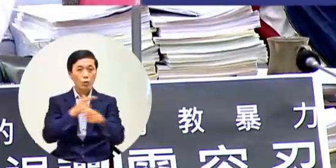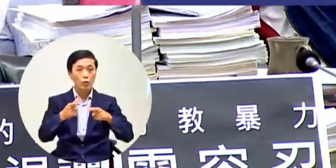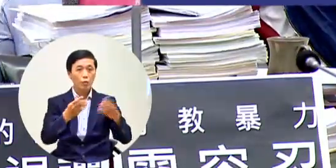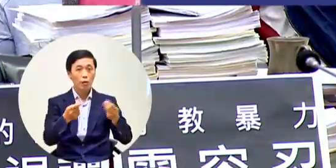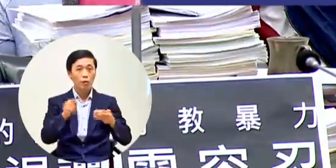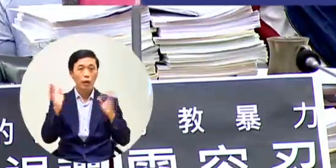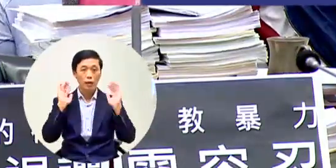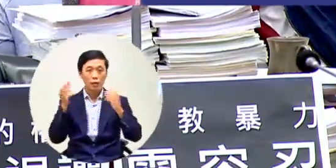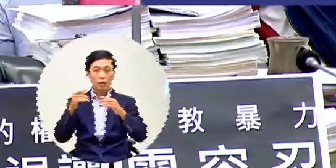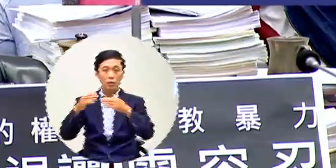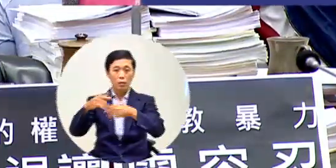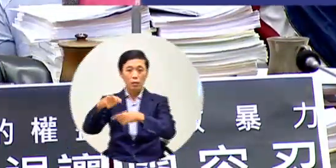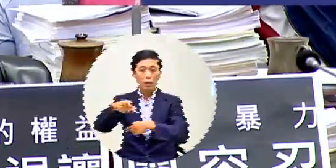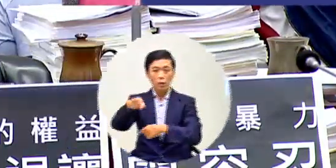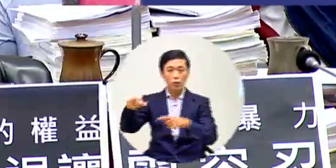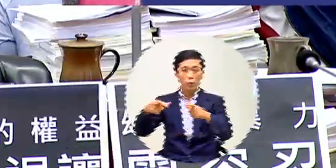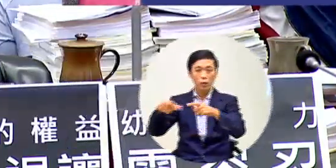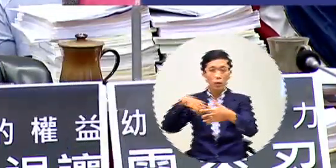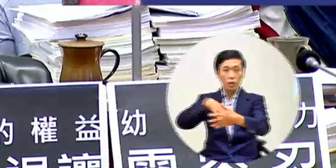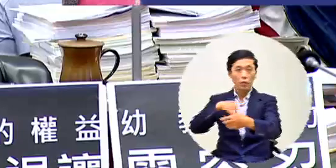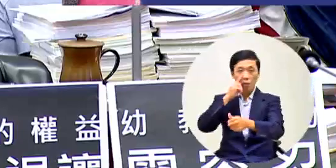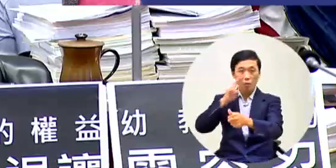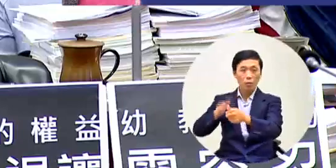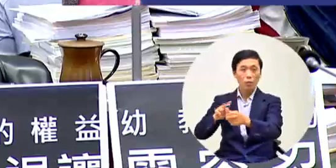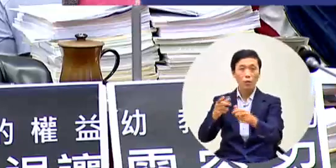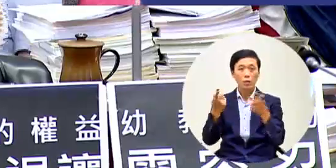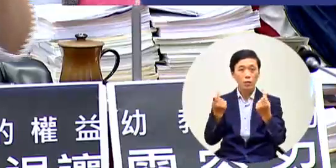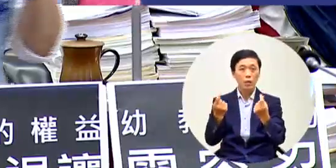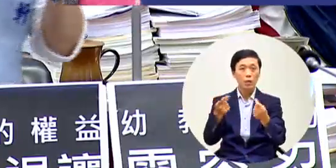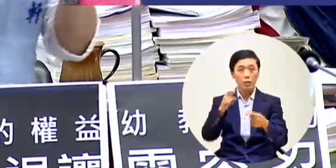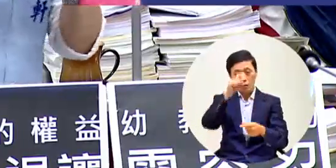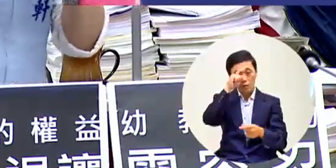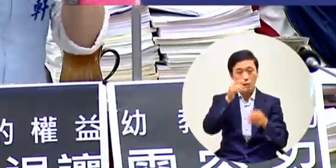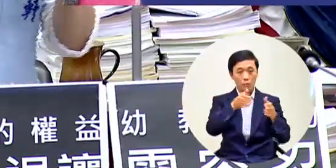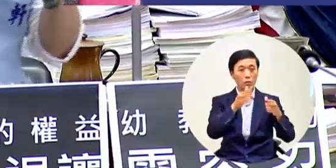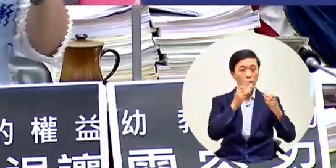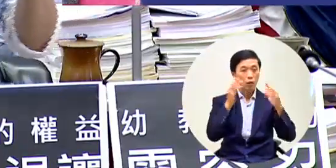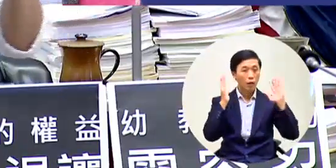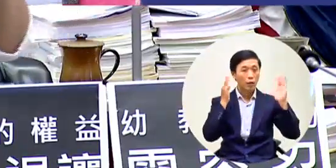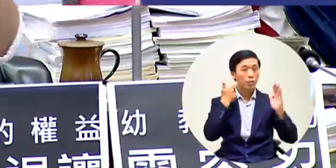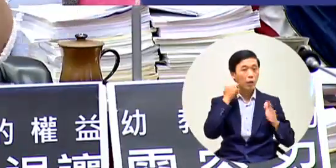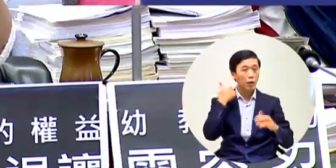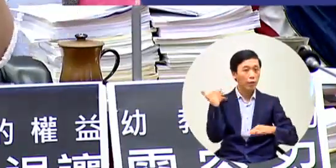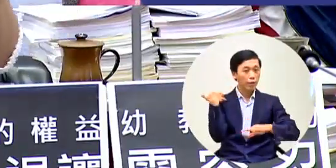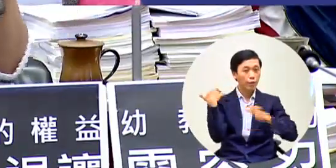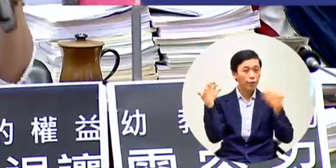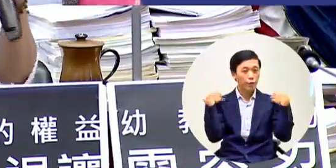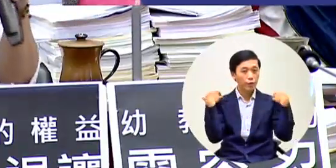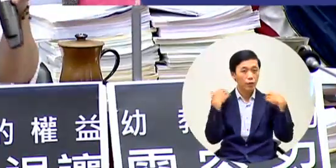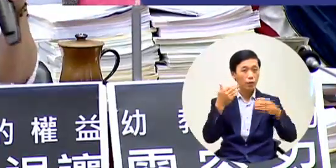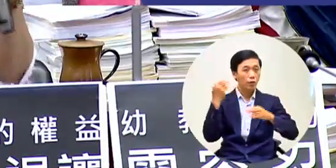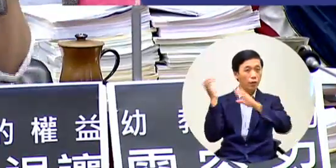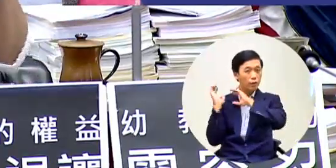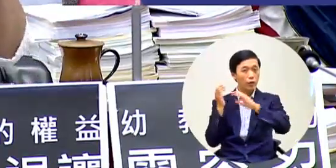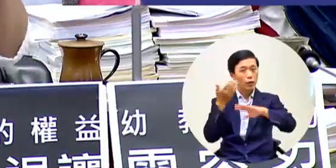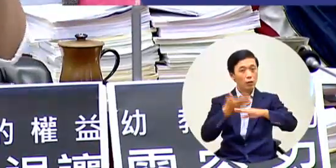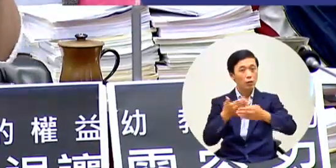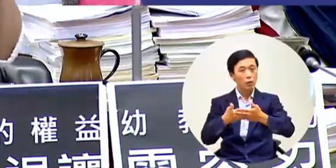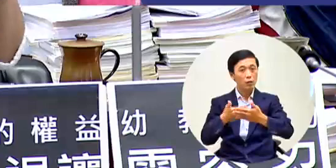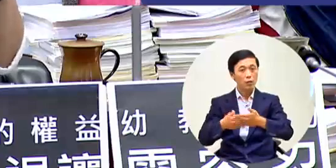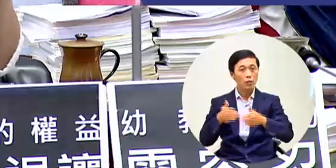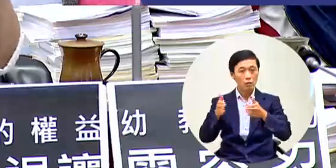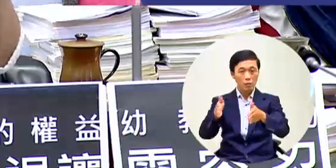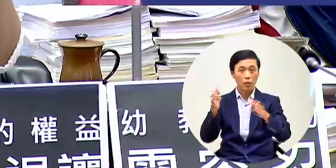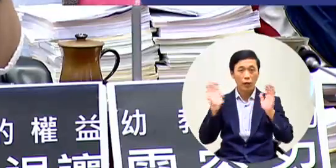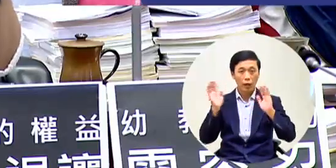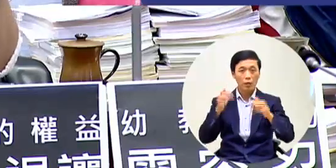转校的转衔，请你们协助减轻家长的负担。第二个，社会局，你们该做的是针对孩子的心理辅导啊。目前